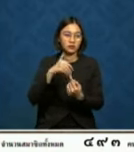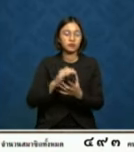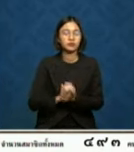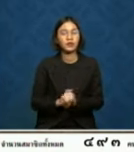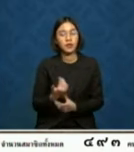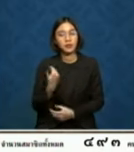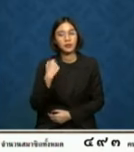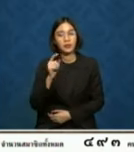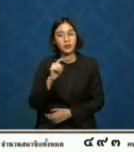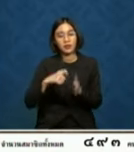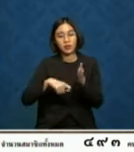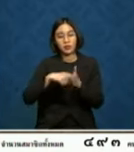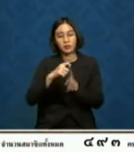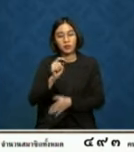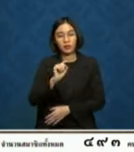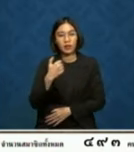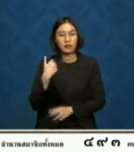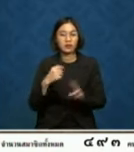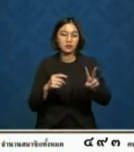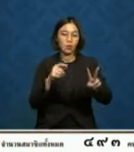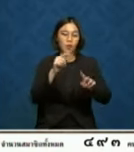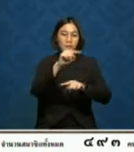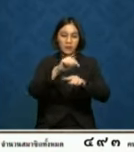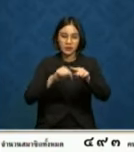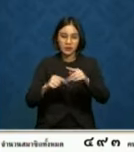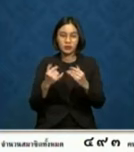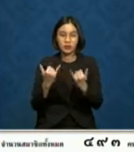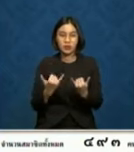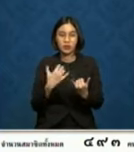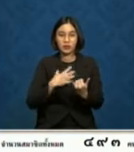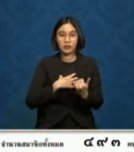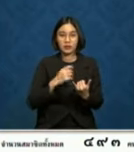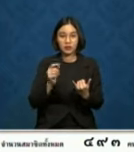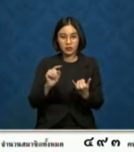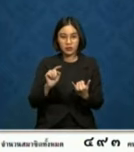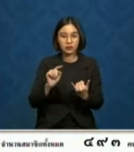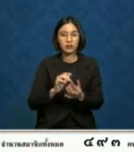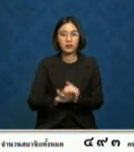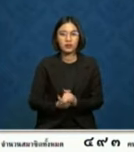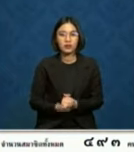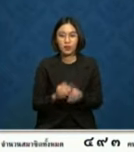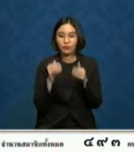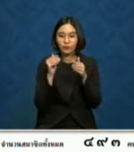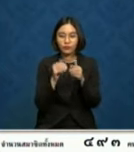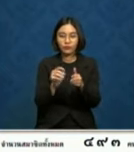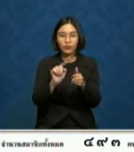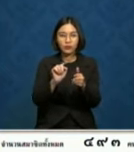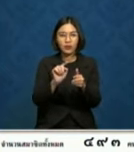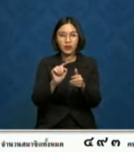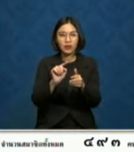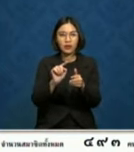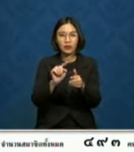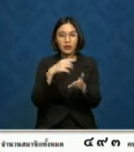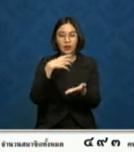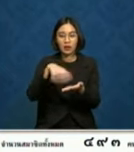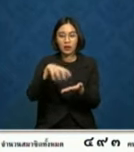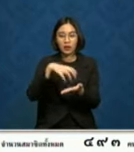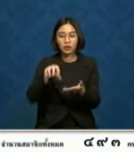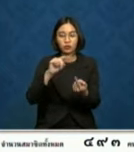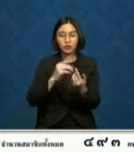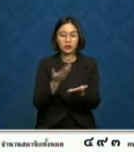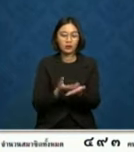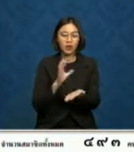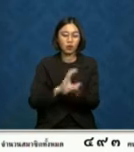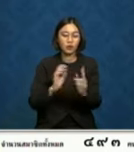โดยมีเหตุผลอันนี้ครับน่าประธานใน 2%ที่ผมต้องการจะเน้นย้ำนะครับคือเอาว่ากันตามตรท่าประธานงบ